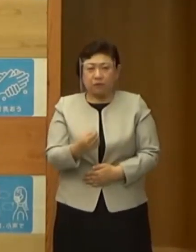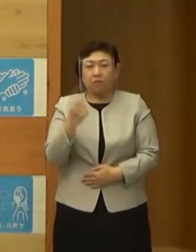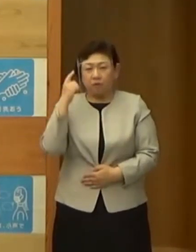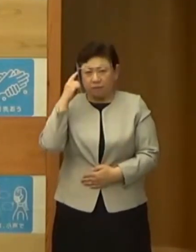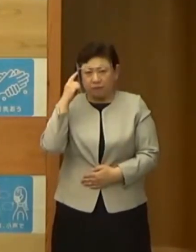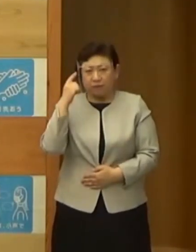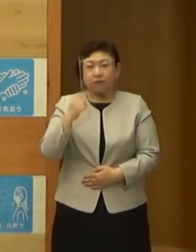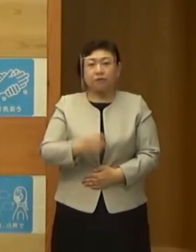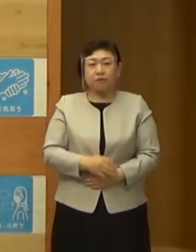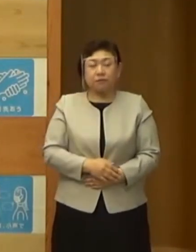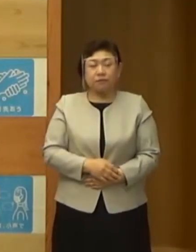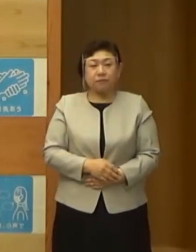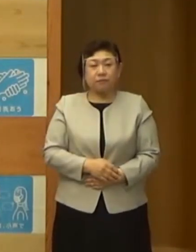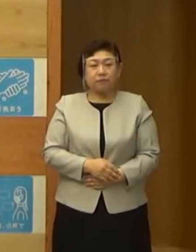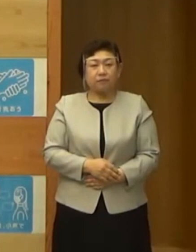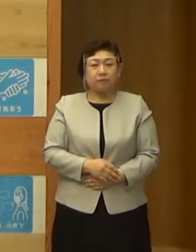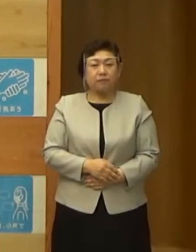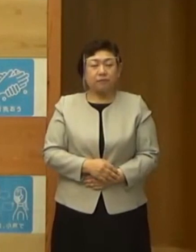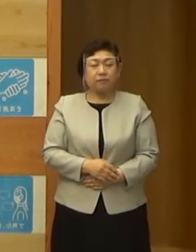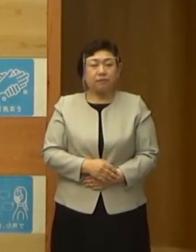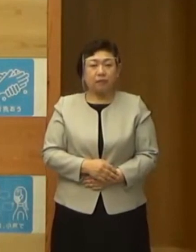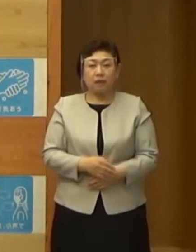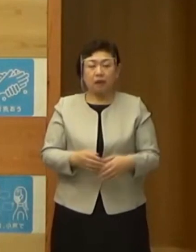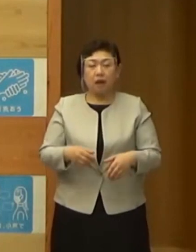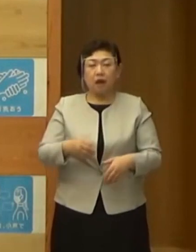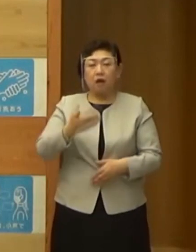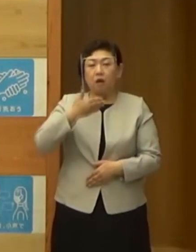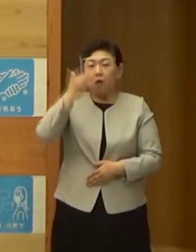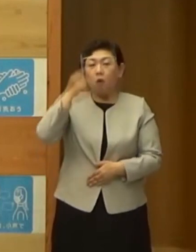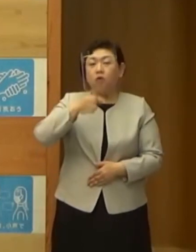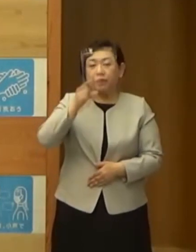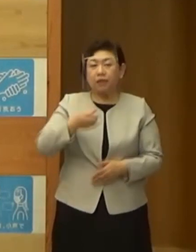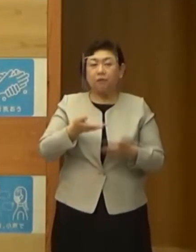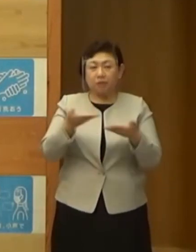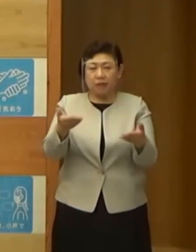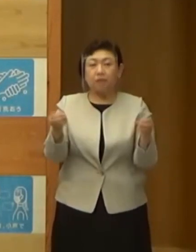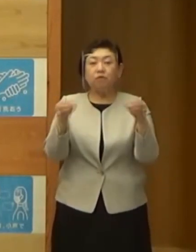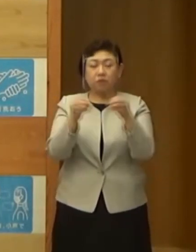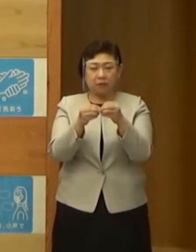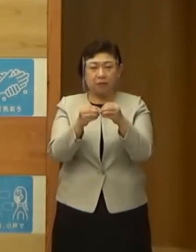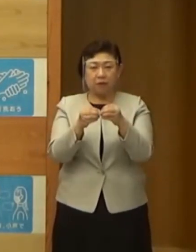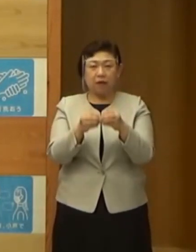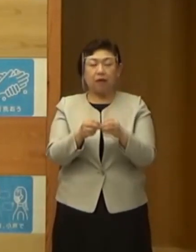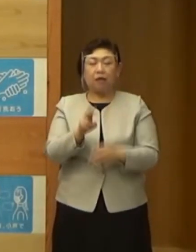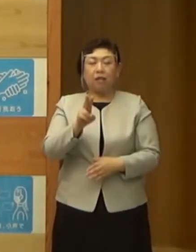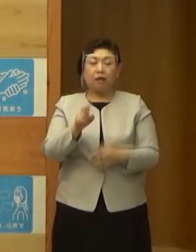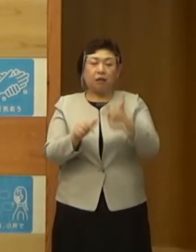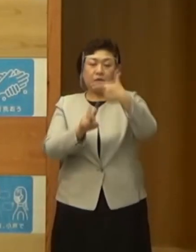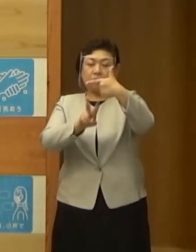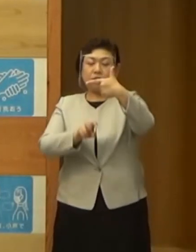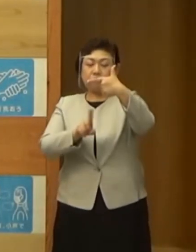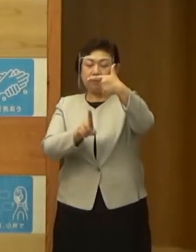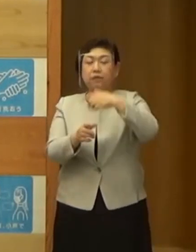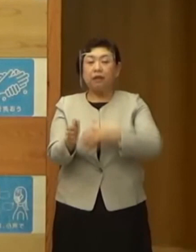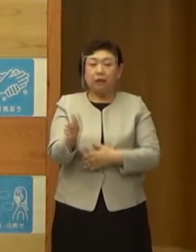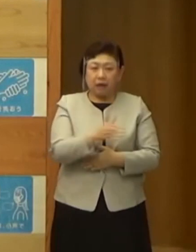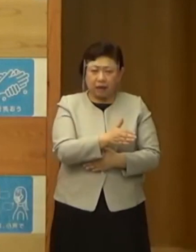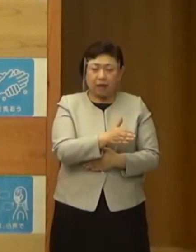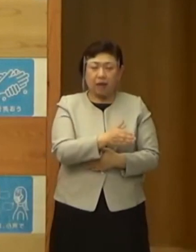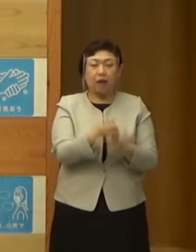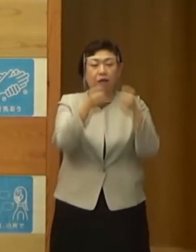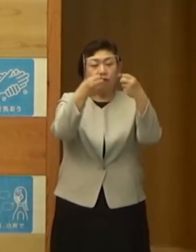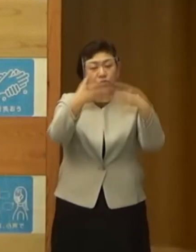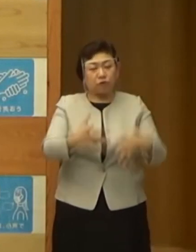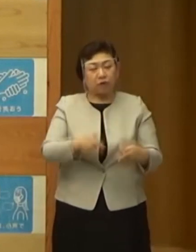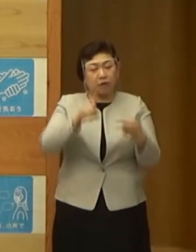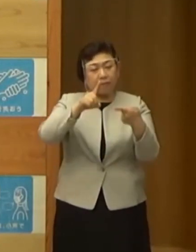い申し上げます。お酒の提供についてでありますが、21日以降は一定の要件